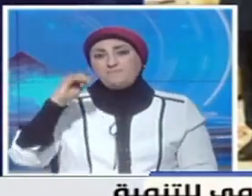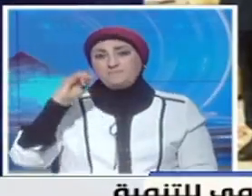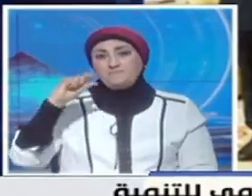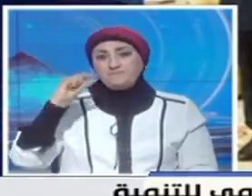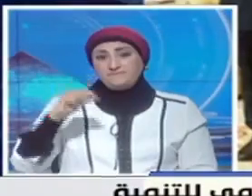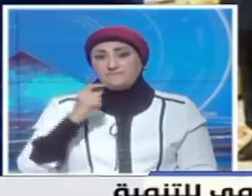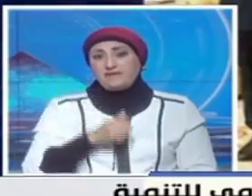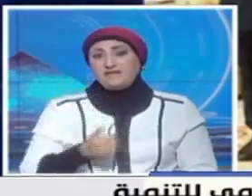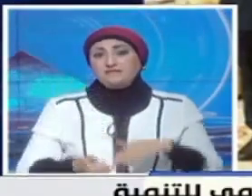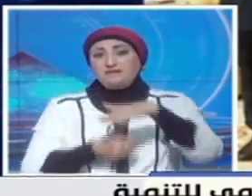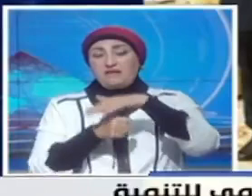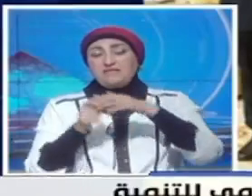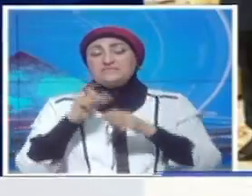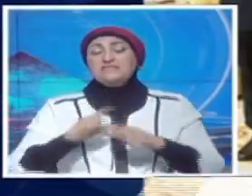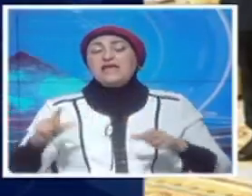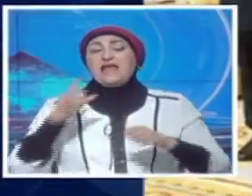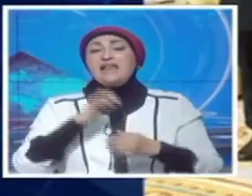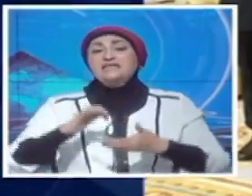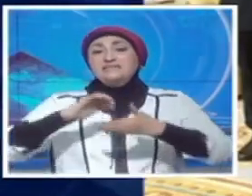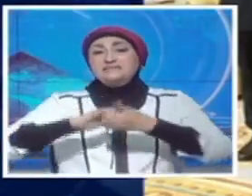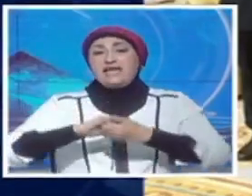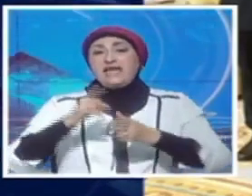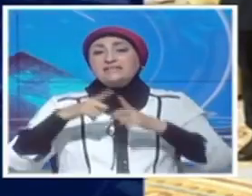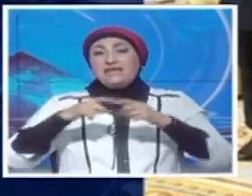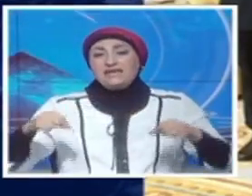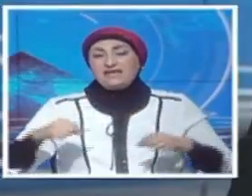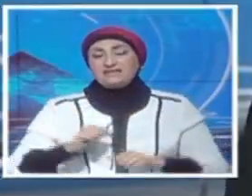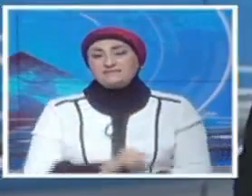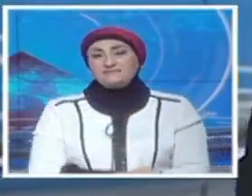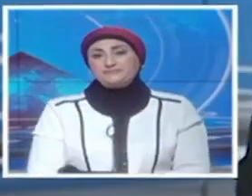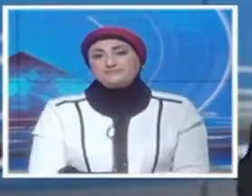الاتحاد الخليجي الاقتصادي.